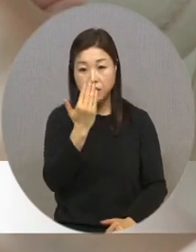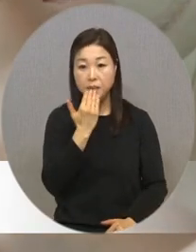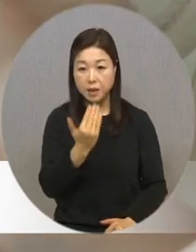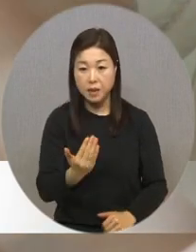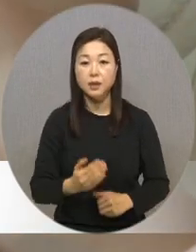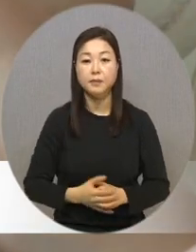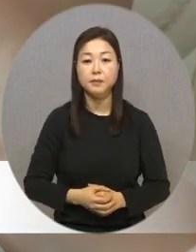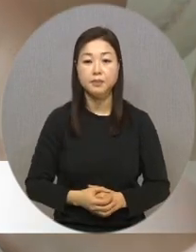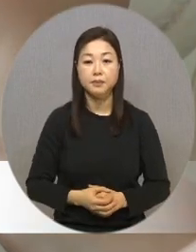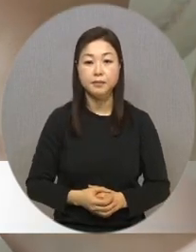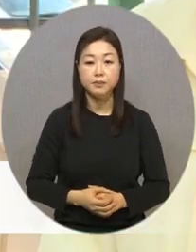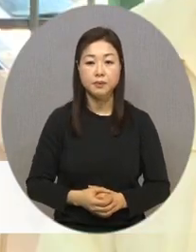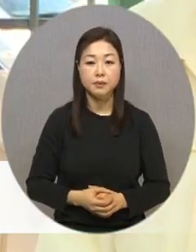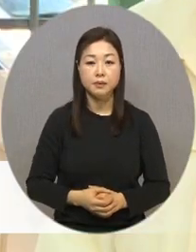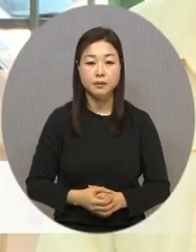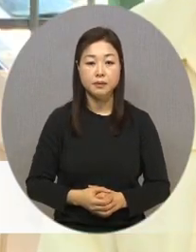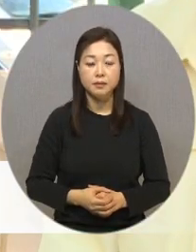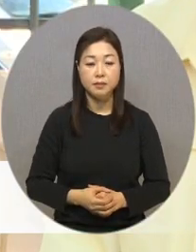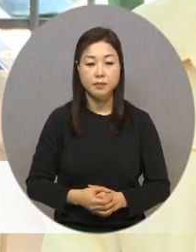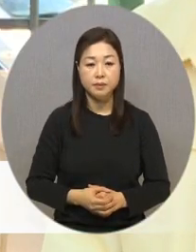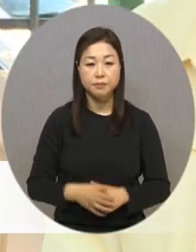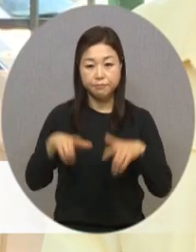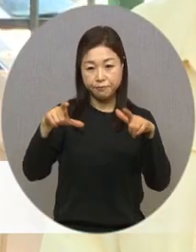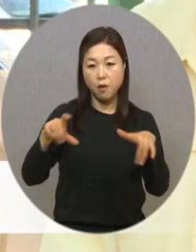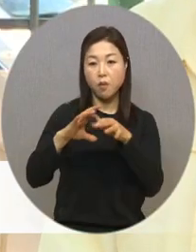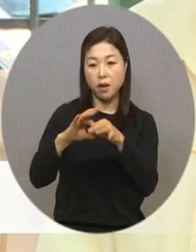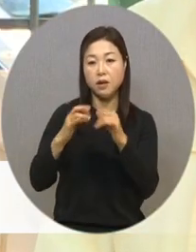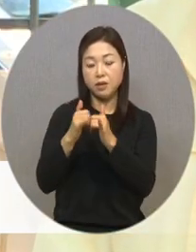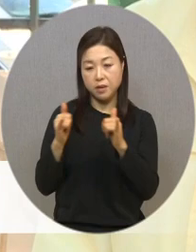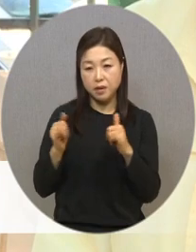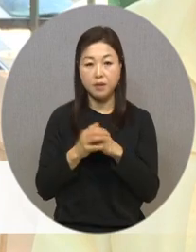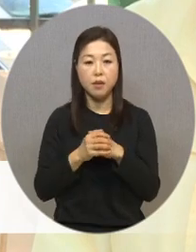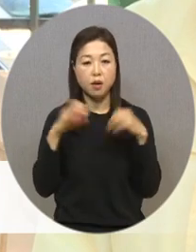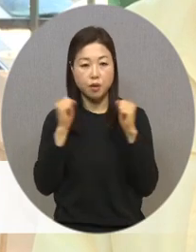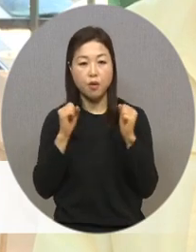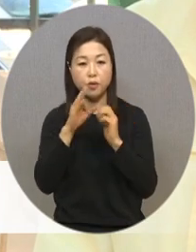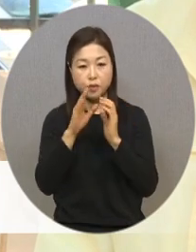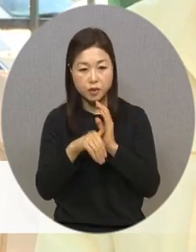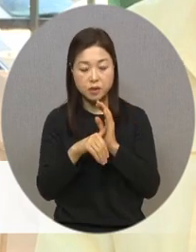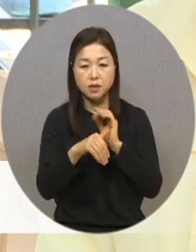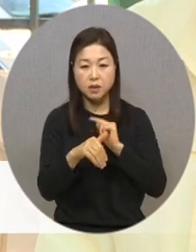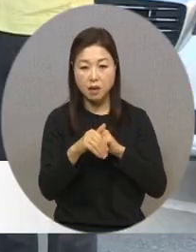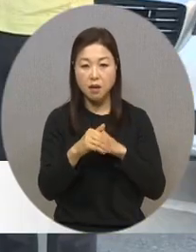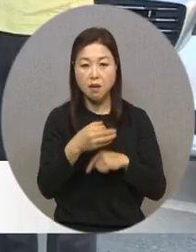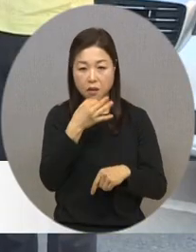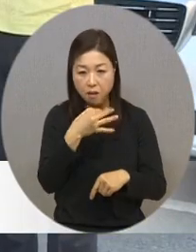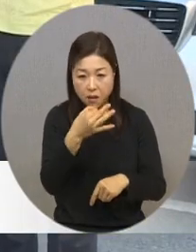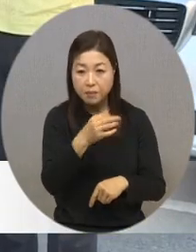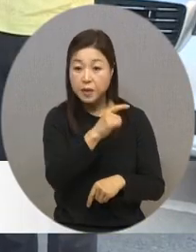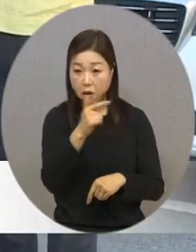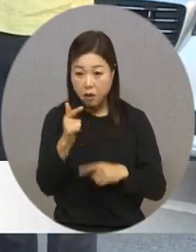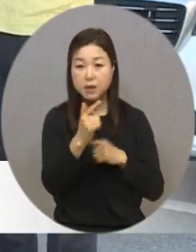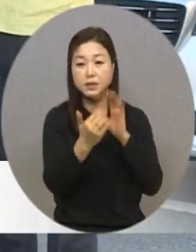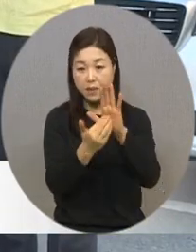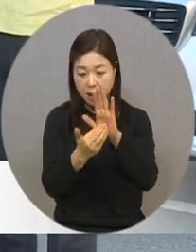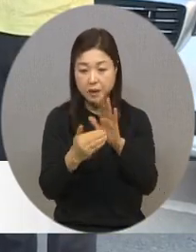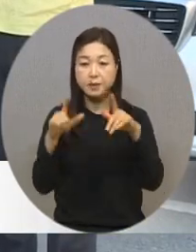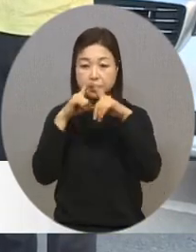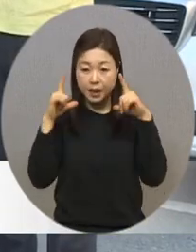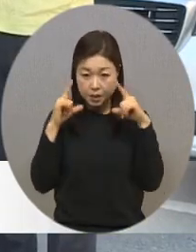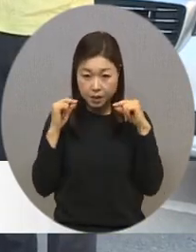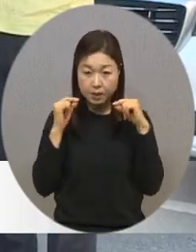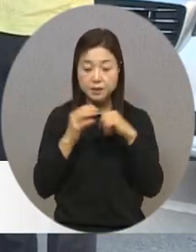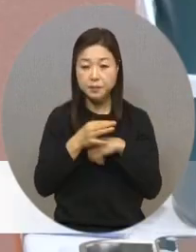수 있습니다. 도 관계자는 겨울철 호흡기 감염병 예방을 위해 마스크 착용, 기침